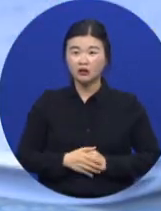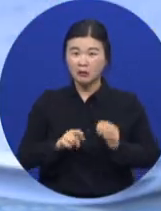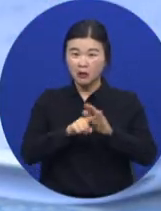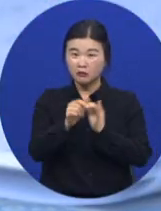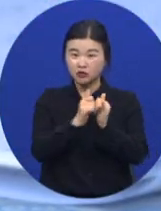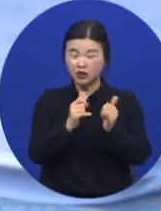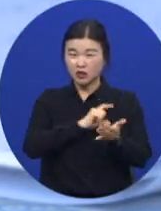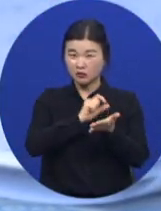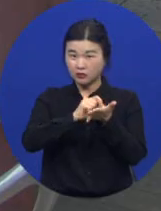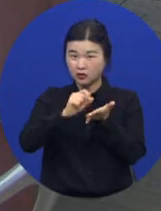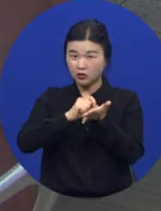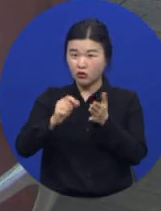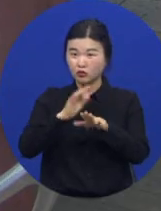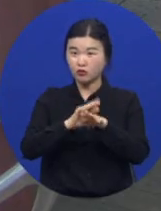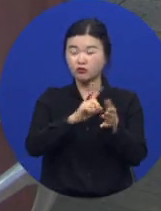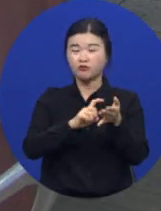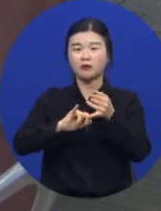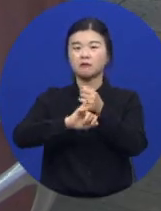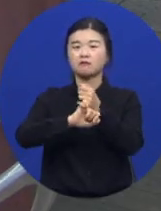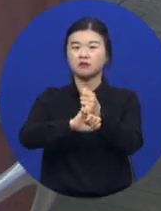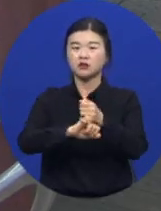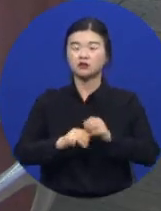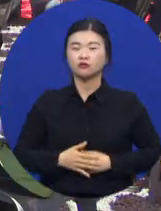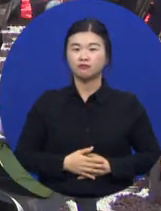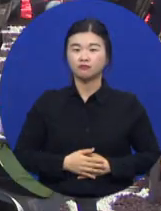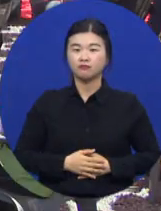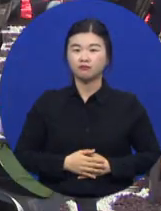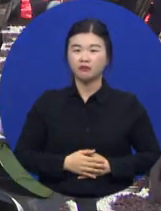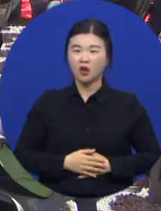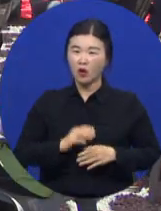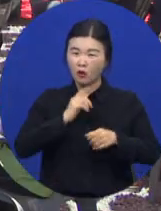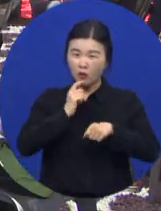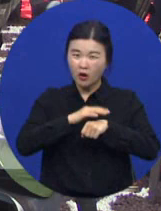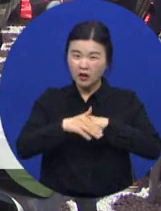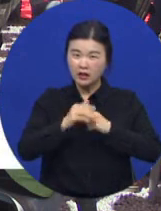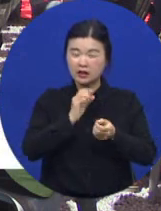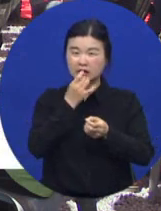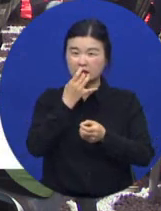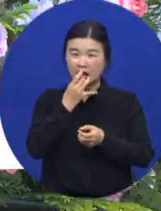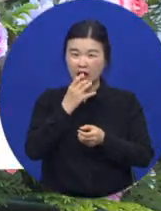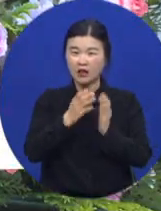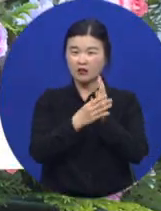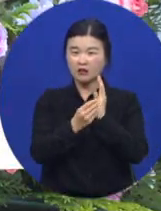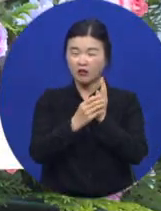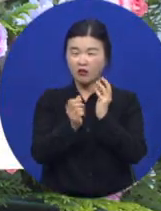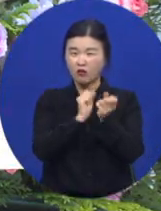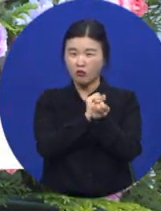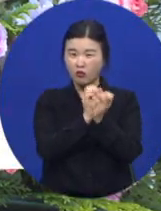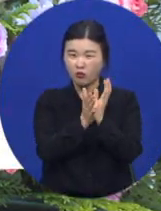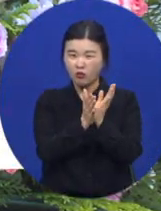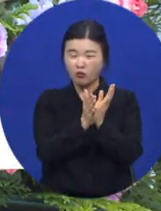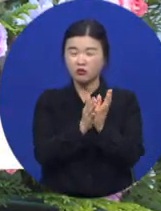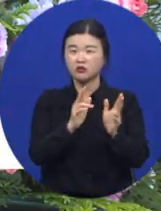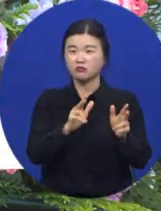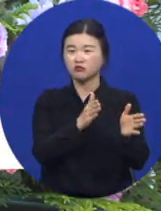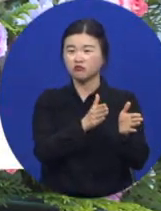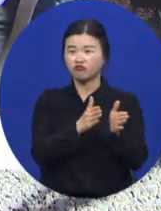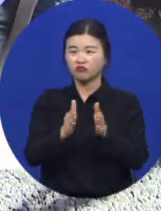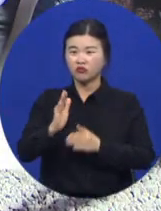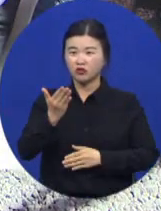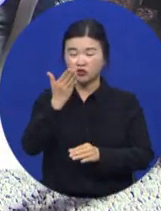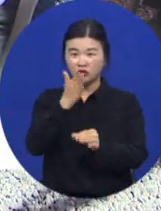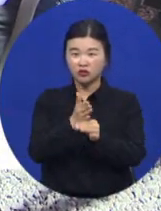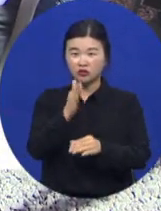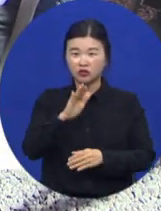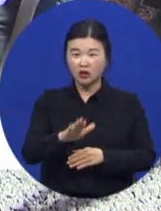방문자 명단을 쓰고 손소독도 필수입니다. 과일과 쌀, 차와꽃 등 6가지 공약물이 정성스럽게 차려진